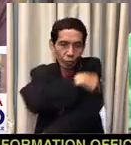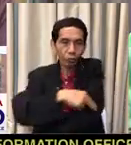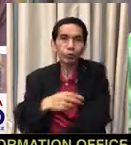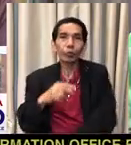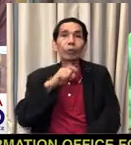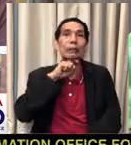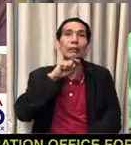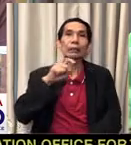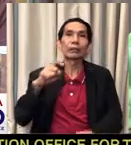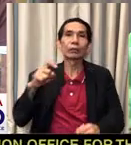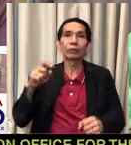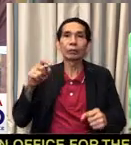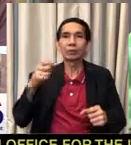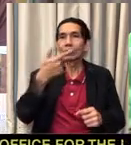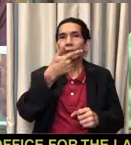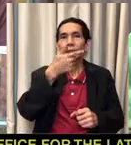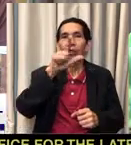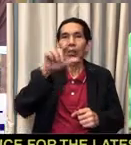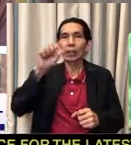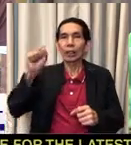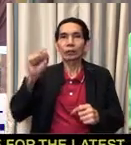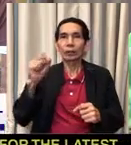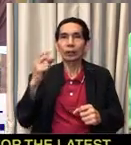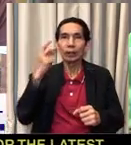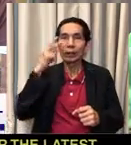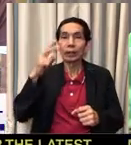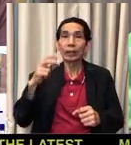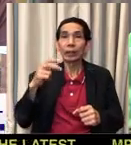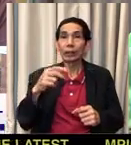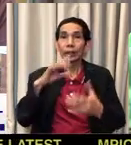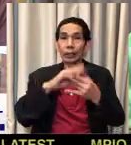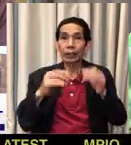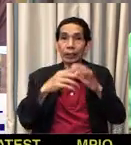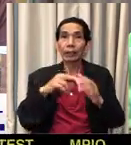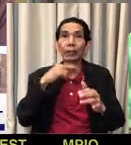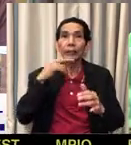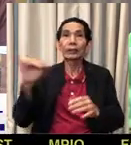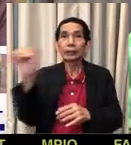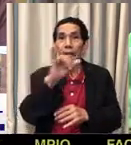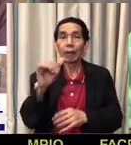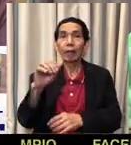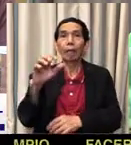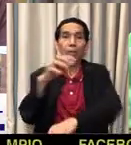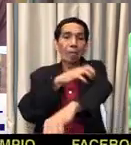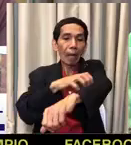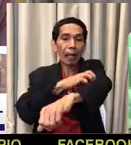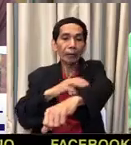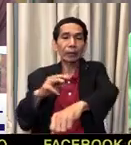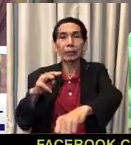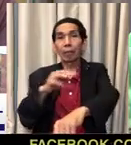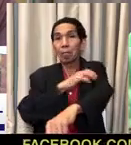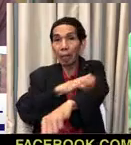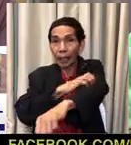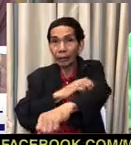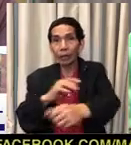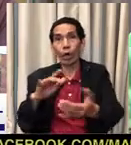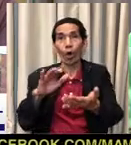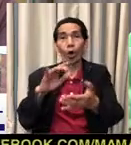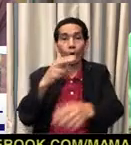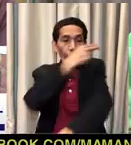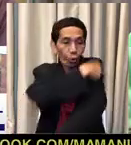glass. Para sa, naalala niyo yung kwento ko rito, pag hindi yan katulad ng Makati Med o St. Luke's, hindi ko yan